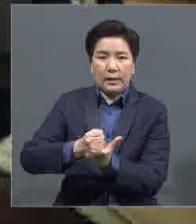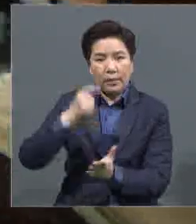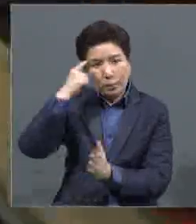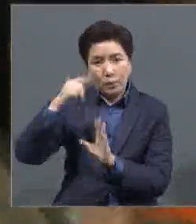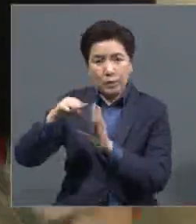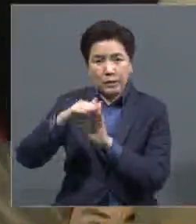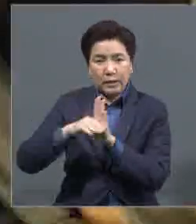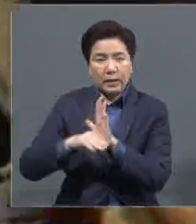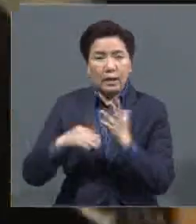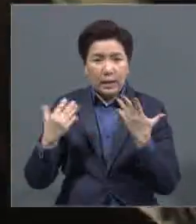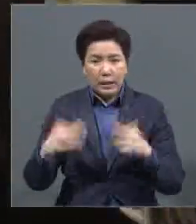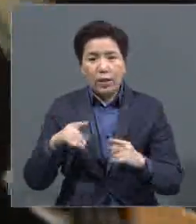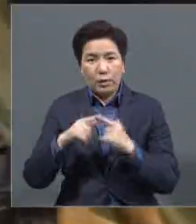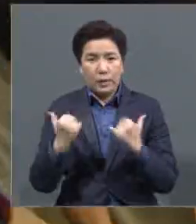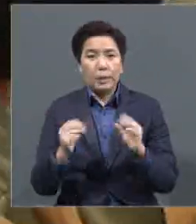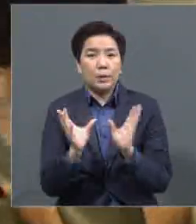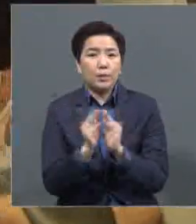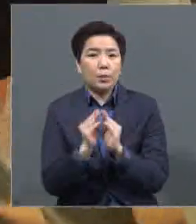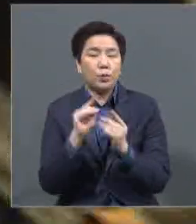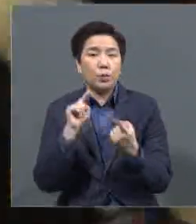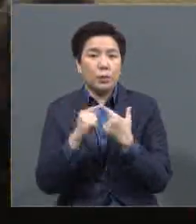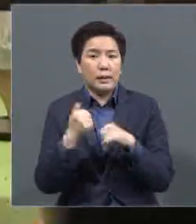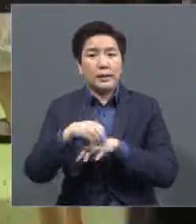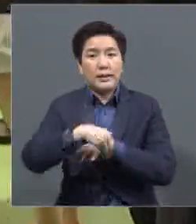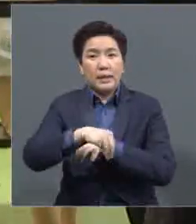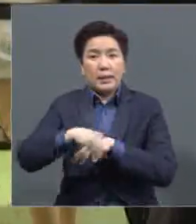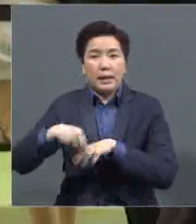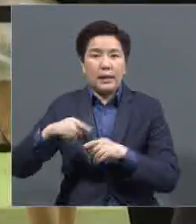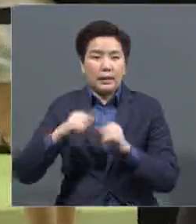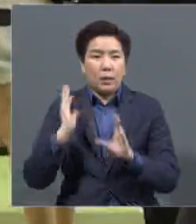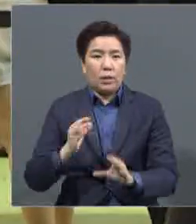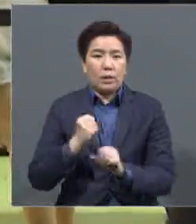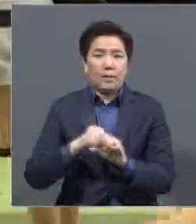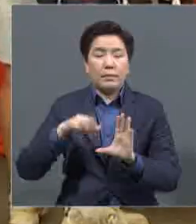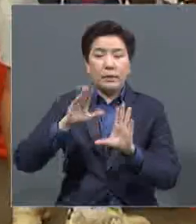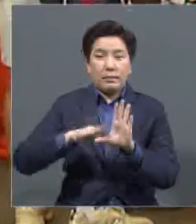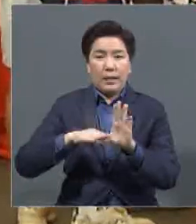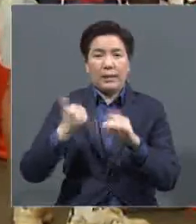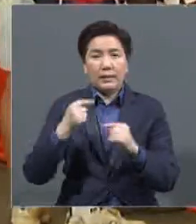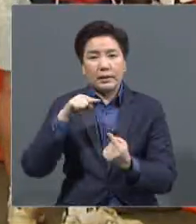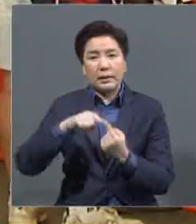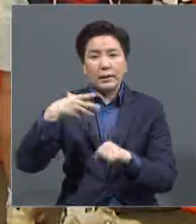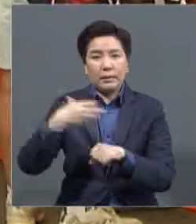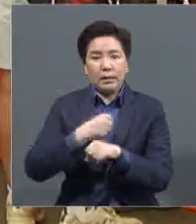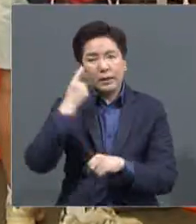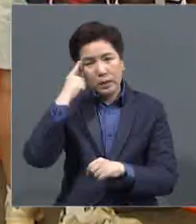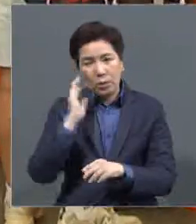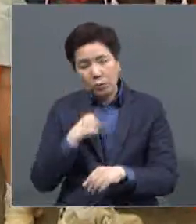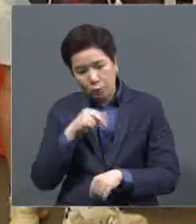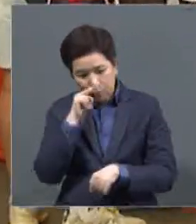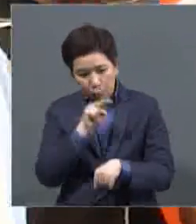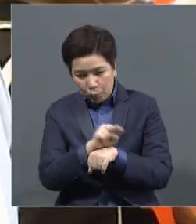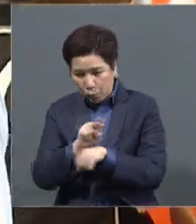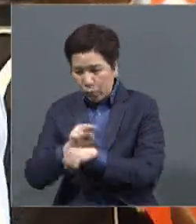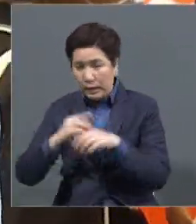ตอนแล้วซึ่งปกติในการประชุมจัดตั้งสาขาพรรคนายทะเบียนพรรคการเมืองจะส่งเจ้าหน้าที่ไปสังเกตการเมื่อประชุมแล้ว